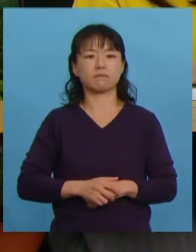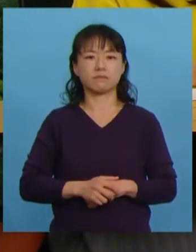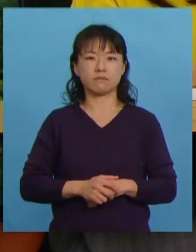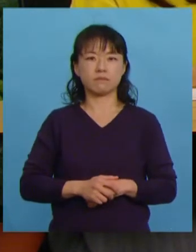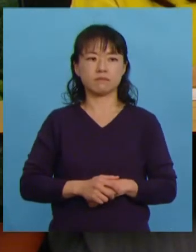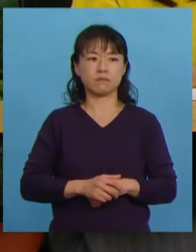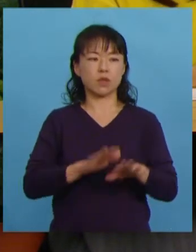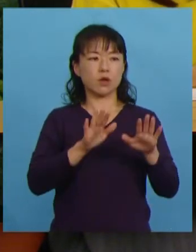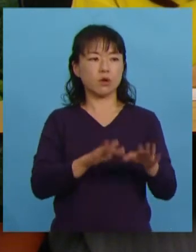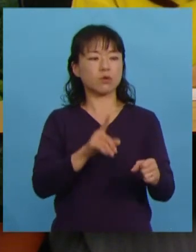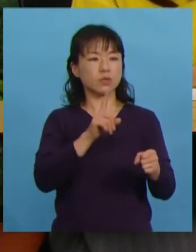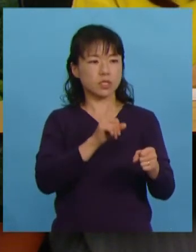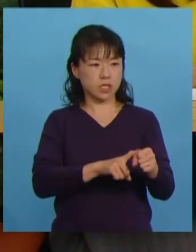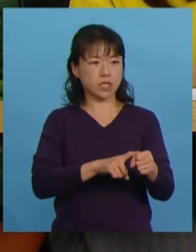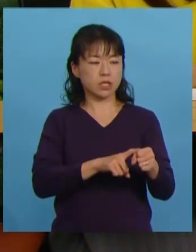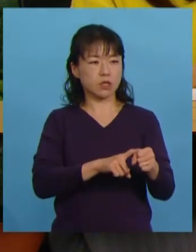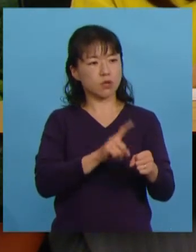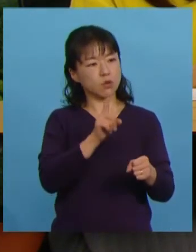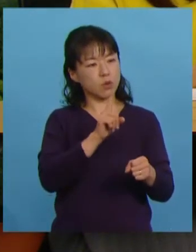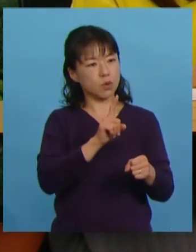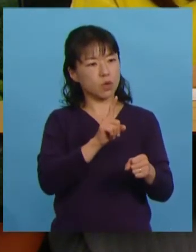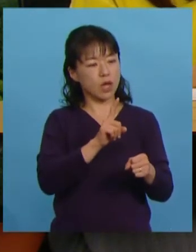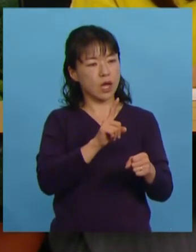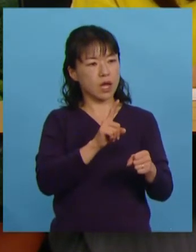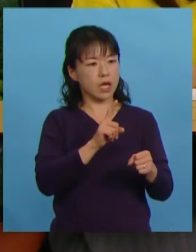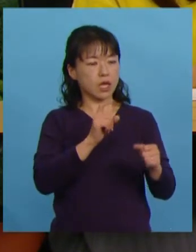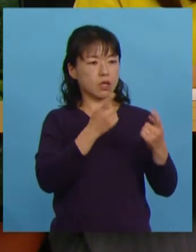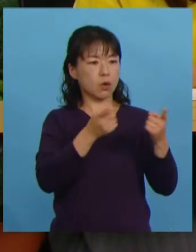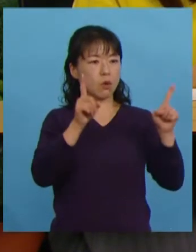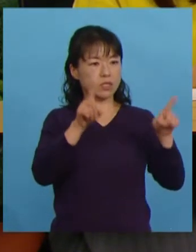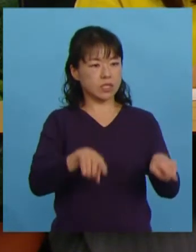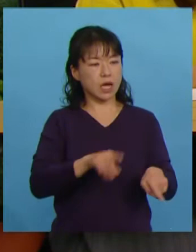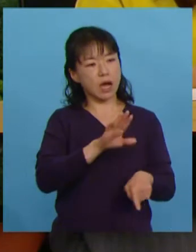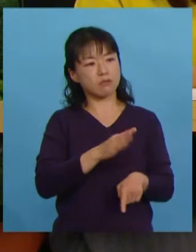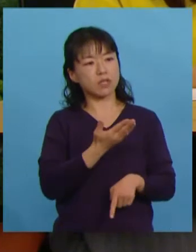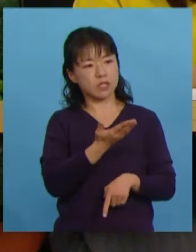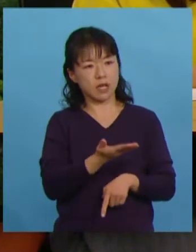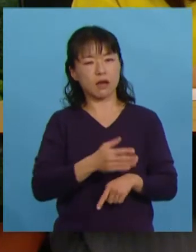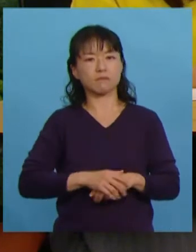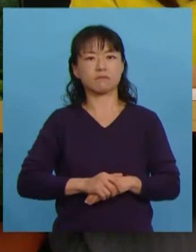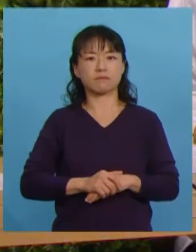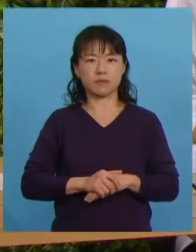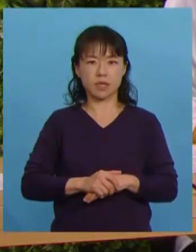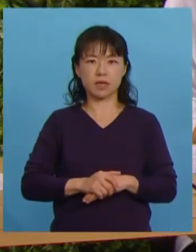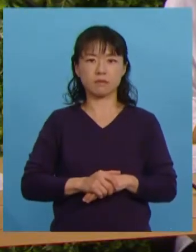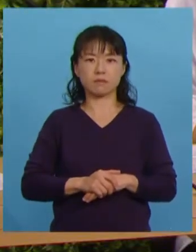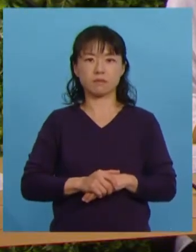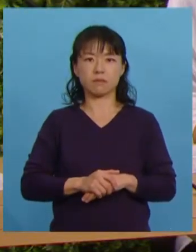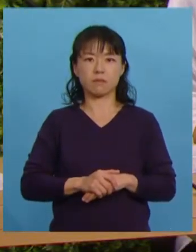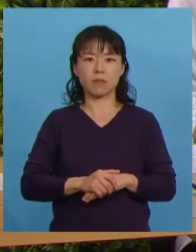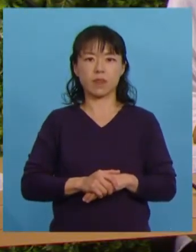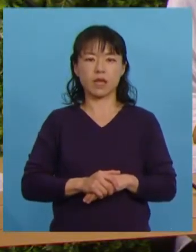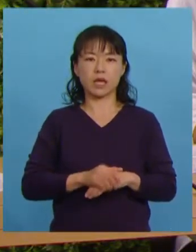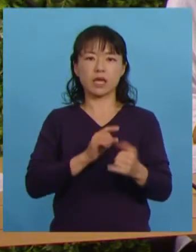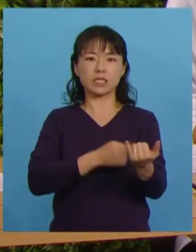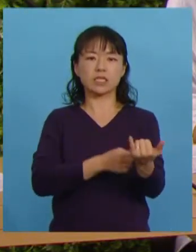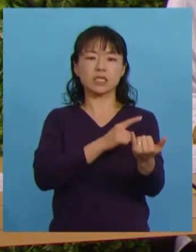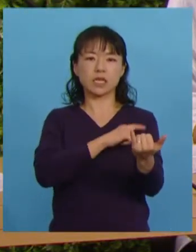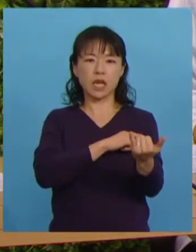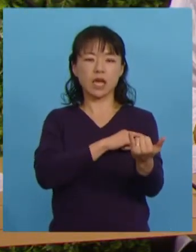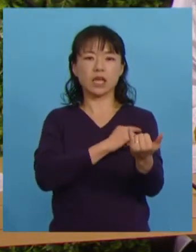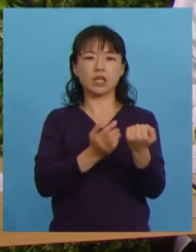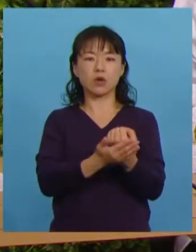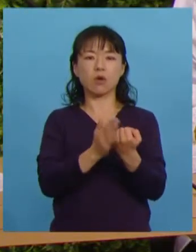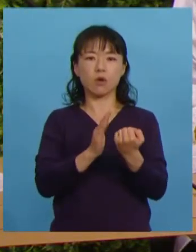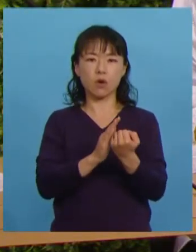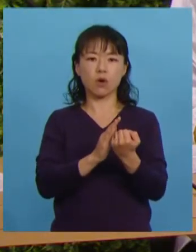それは今年の人権週間ではどのような啓発行事が予定されているんでしょうか。 はい、彦根人権擁護委員協